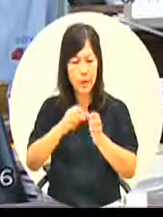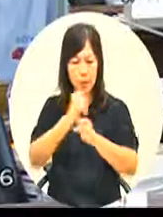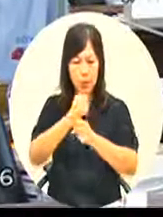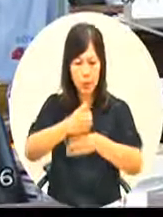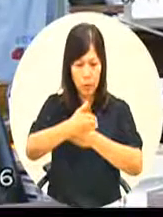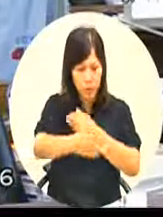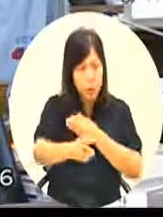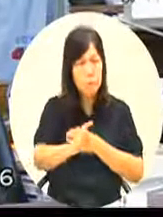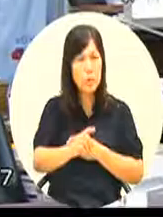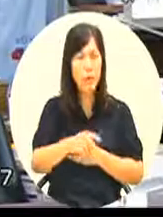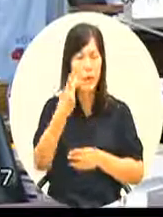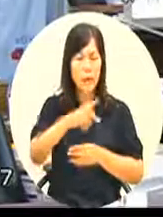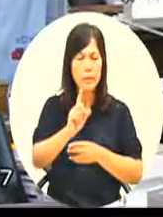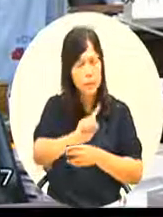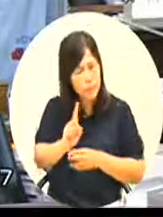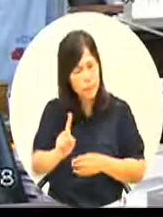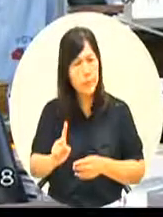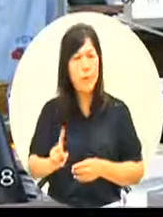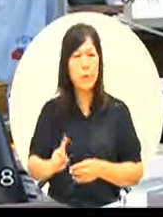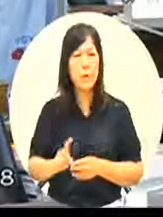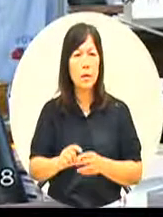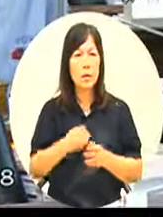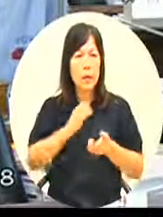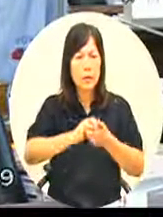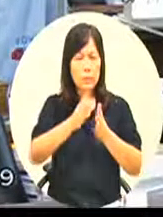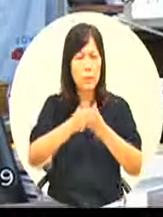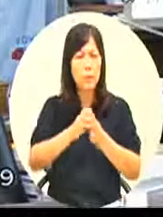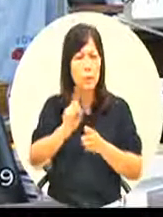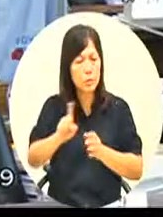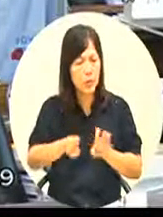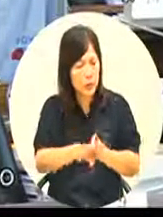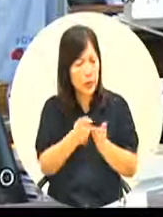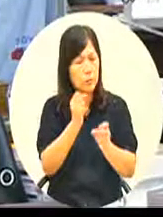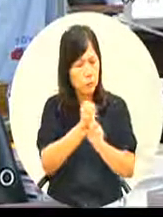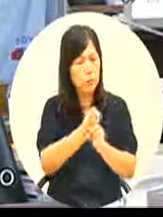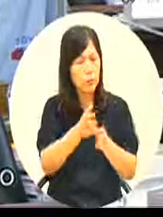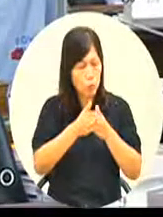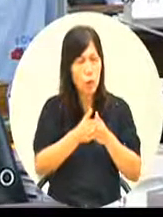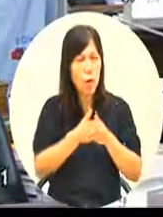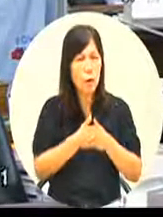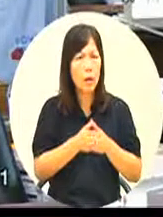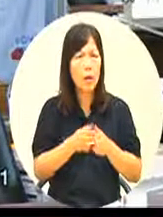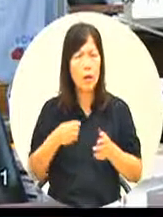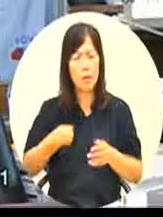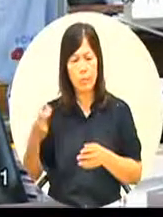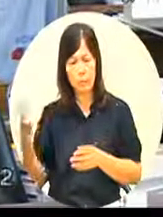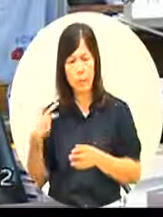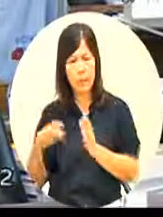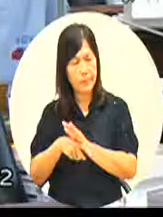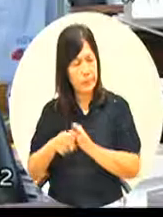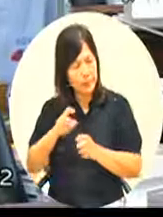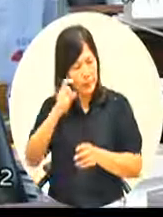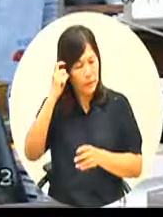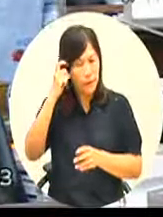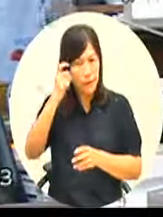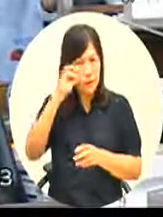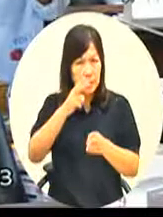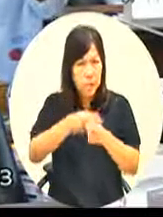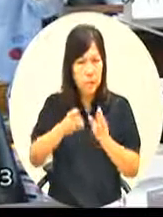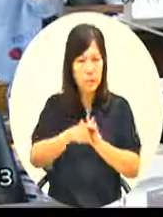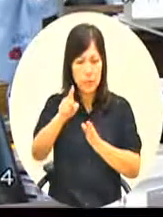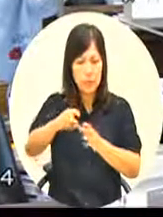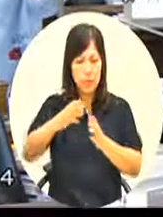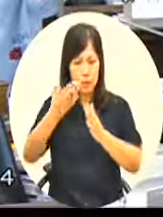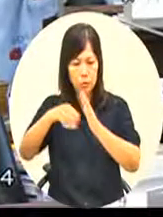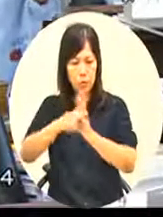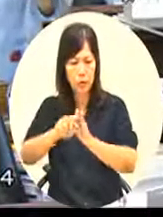也好，过程也好，它必须要如何去启动它？那我们相信，我还是觉得，到底一个学校要不要证明，也